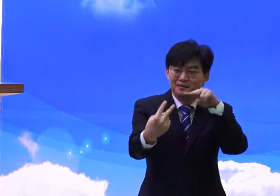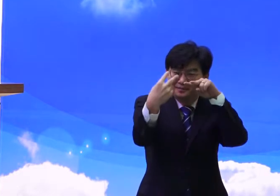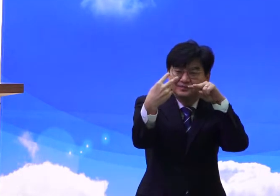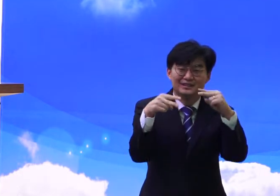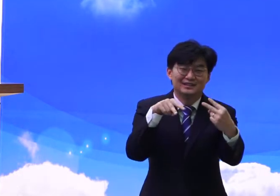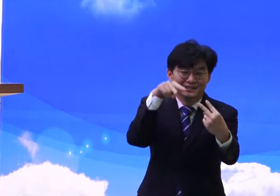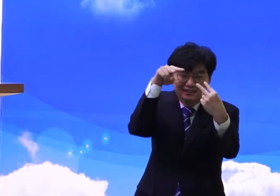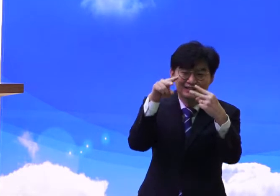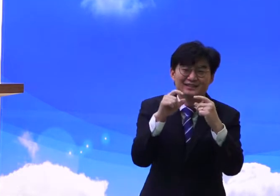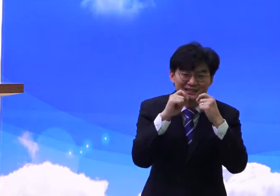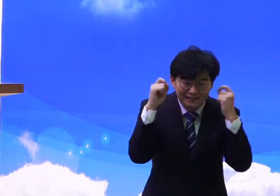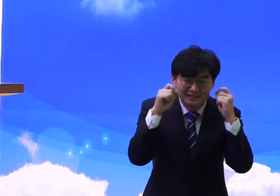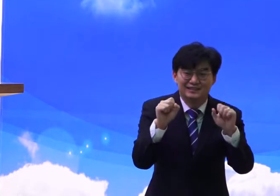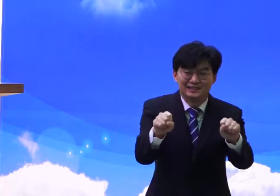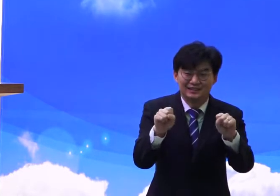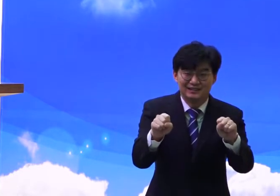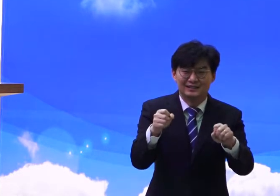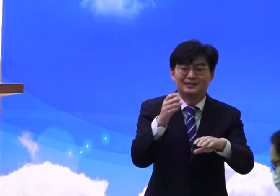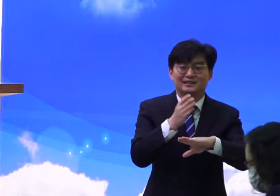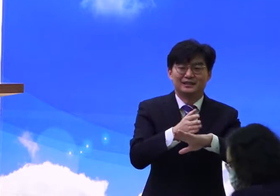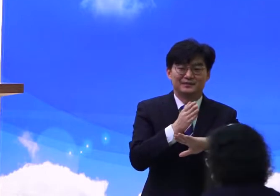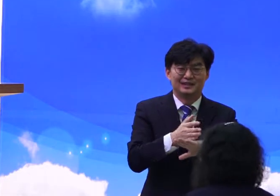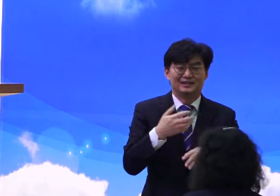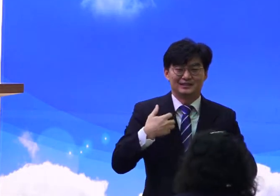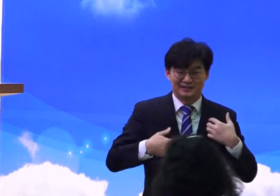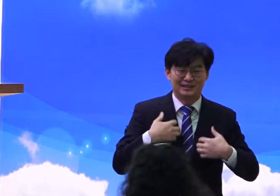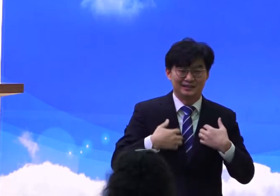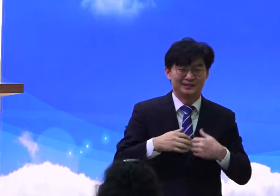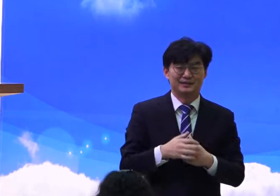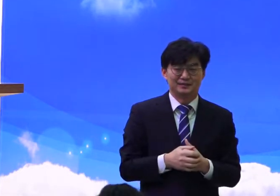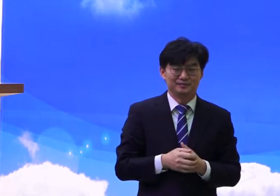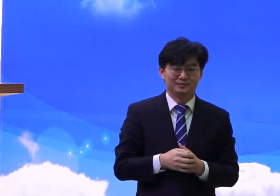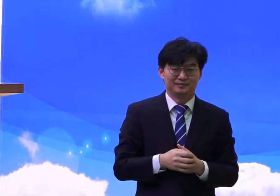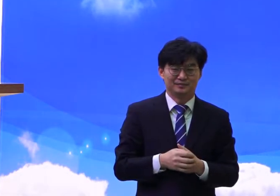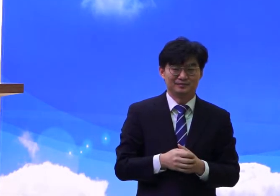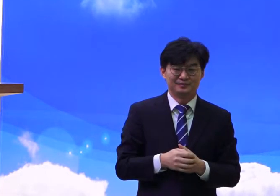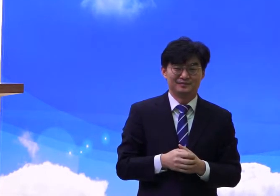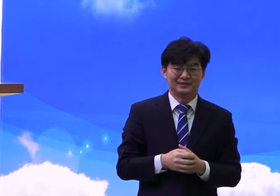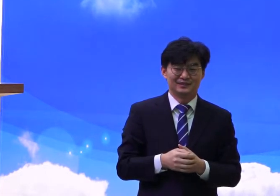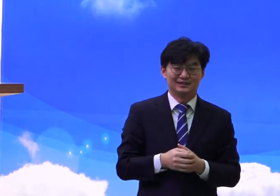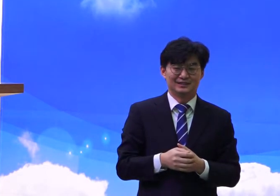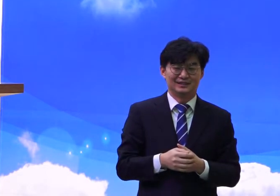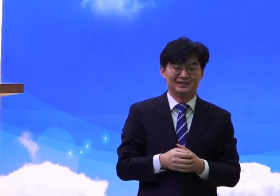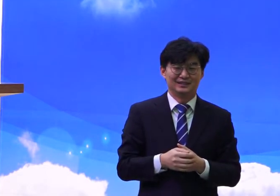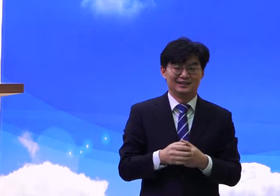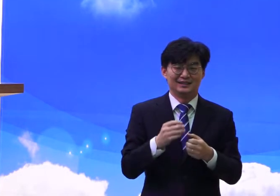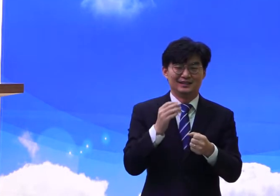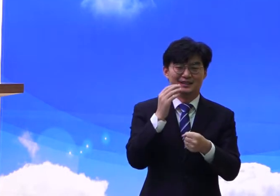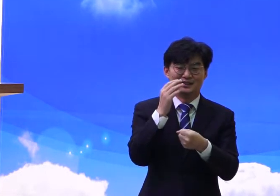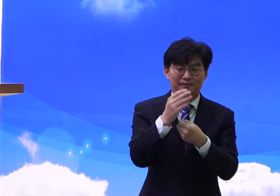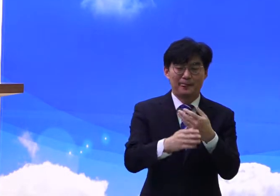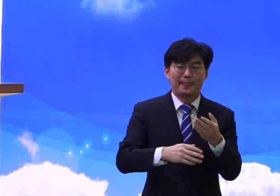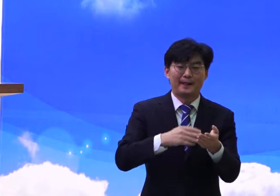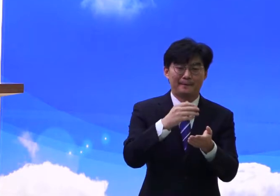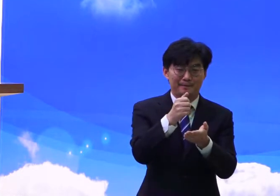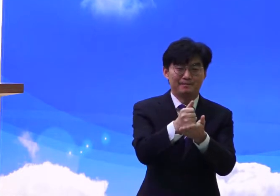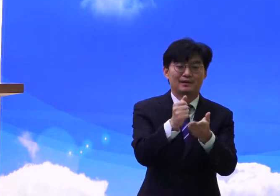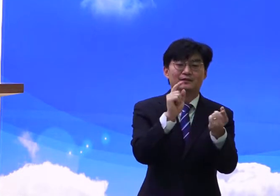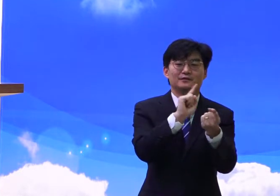할 수 있는 것이 얼마나 감사한지 모르겠습니다. 하나님께서 이 시대 속에서 우리들이 서로에 대한 따뜻한